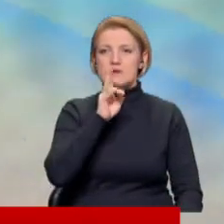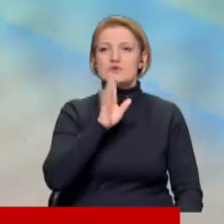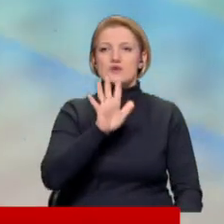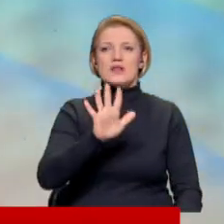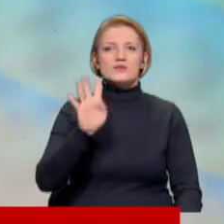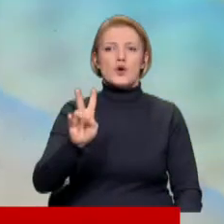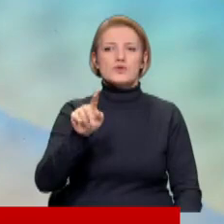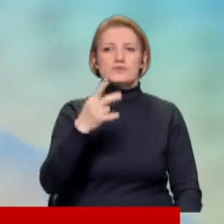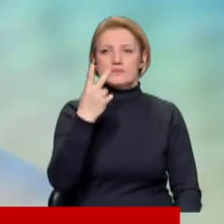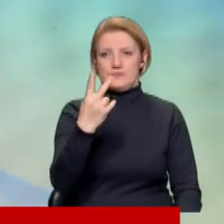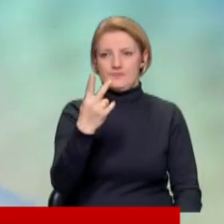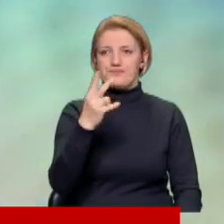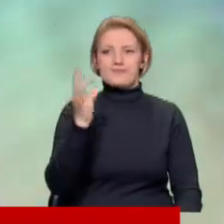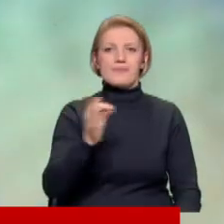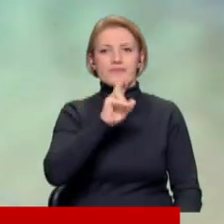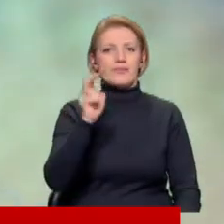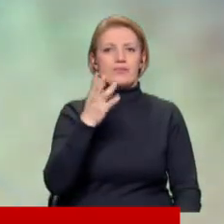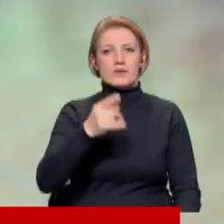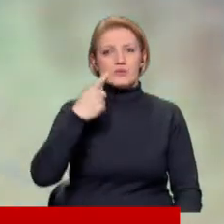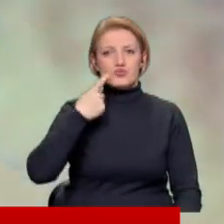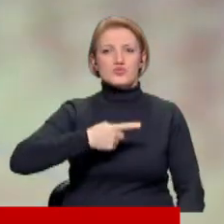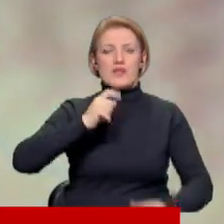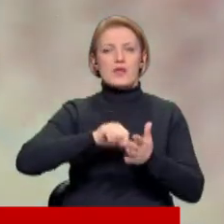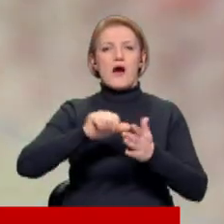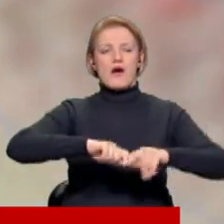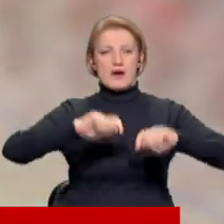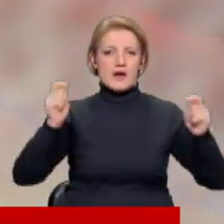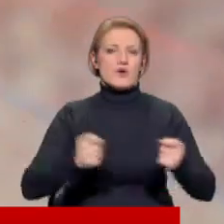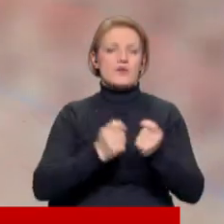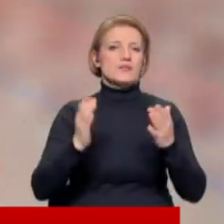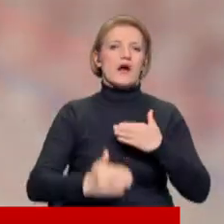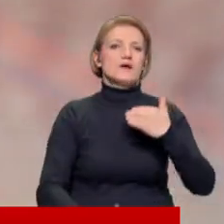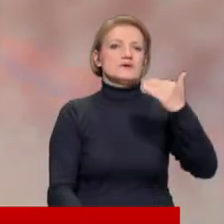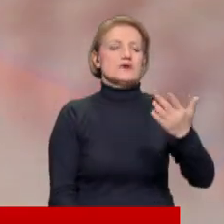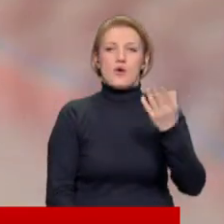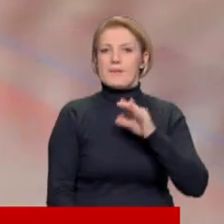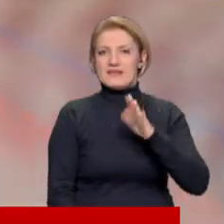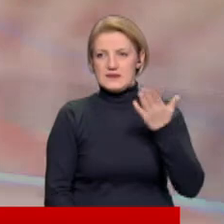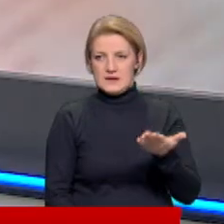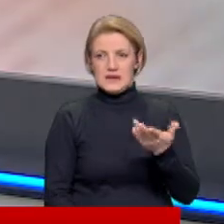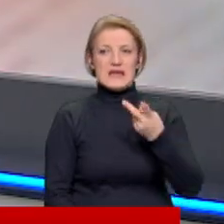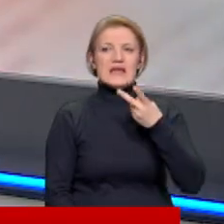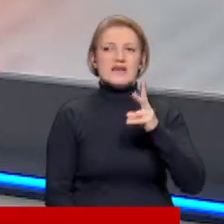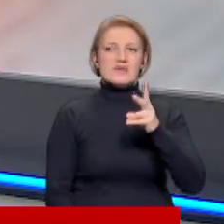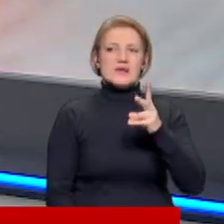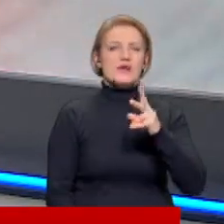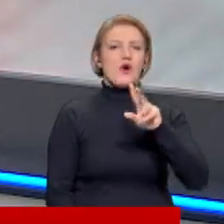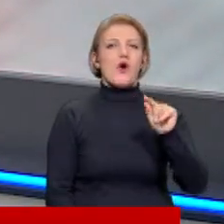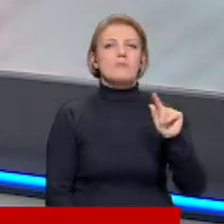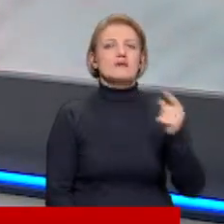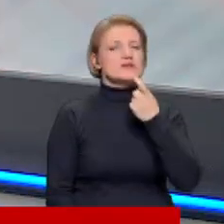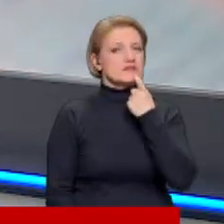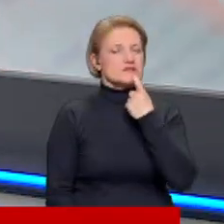milyar dolara ulaştı bu rakam Cumhuriyet tarihimizin rekoru daha ötesi de olabilirdi 2011 yılında